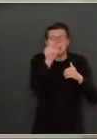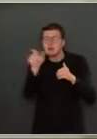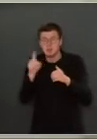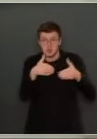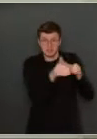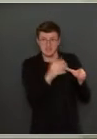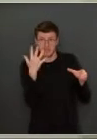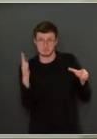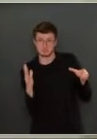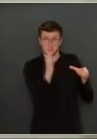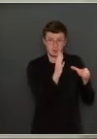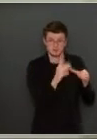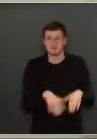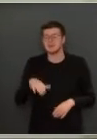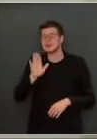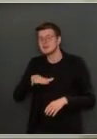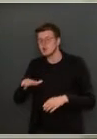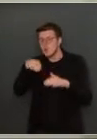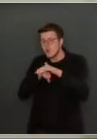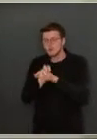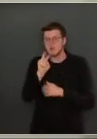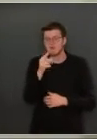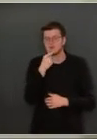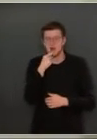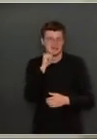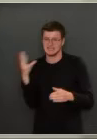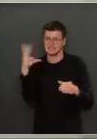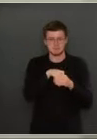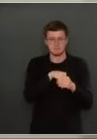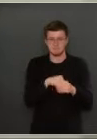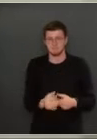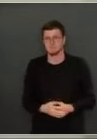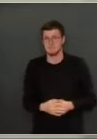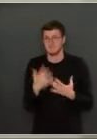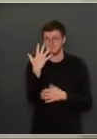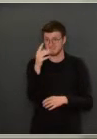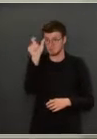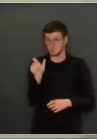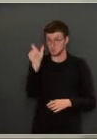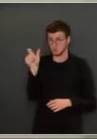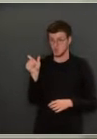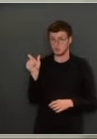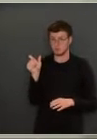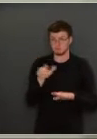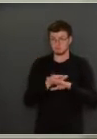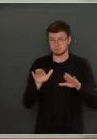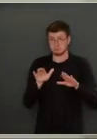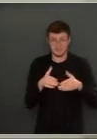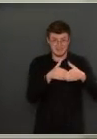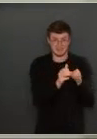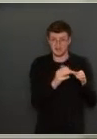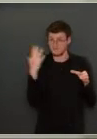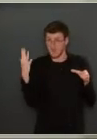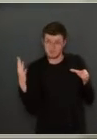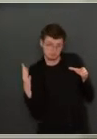niet opgenomen in deze telling. Die 5 personen zijn mensen bovenop uw gezin met wie